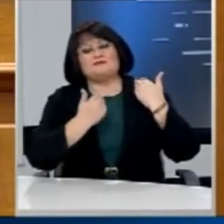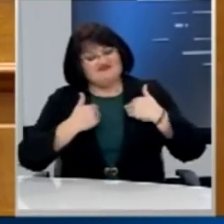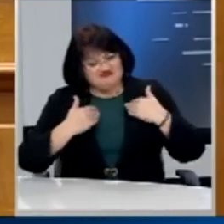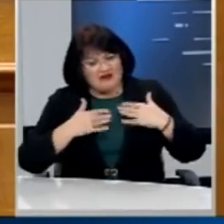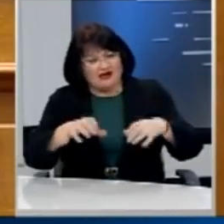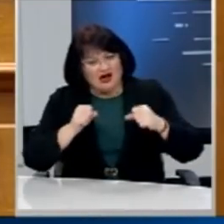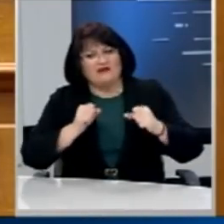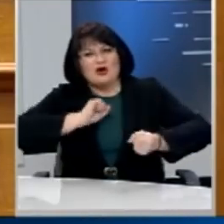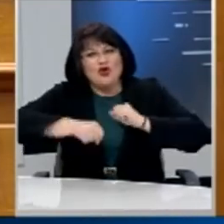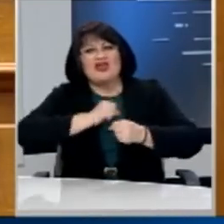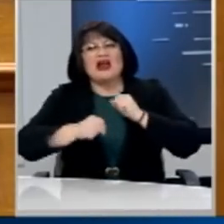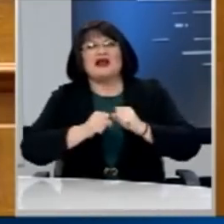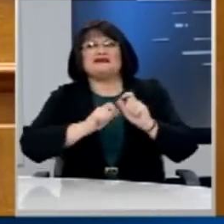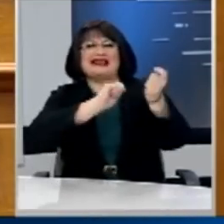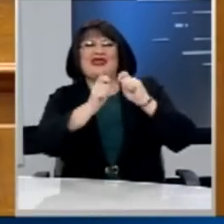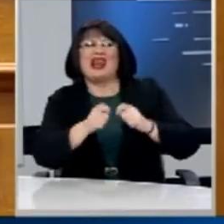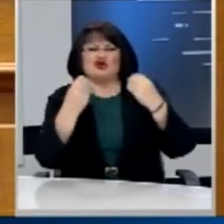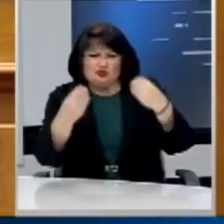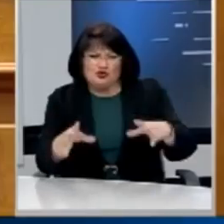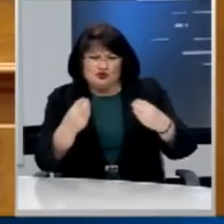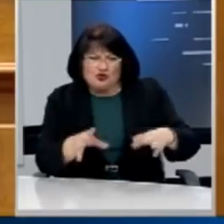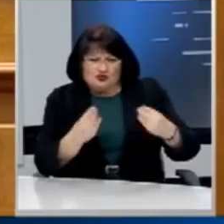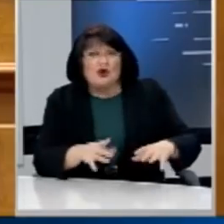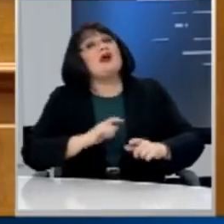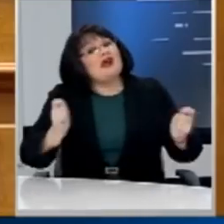δράση για να αλλάξω τα κακώς κείμενα.